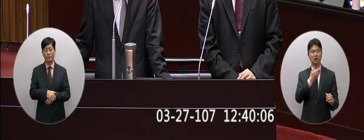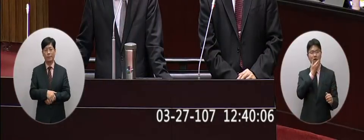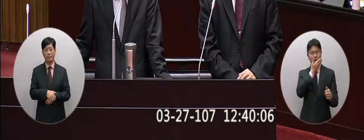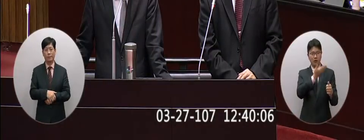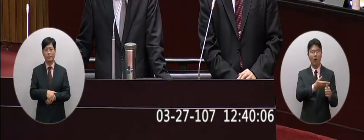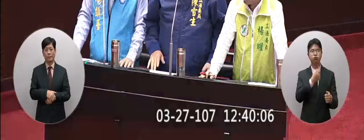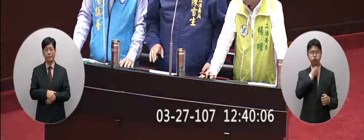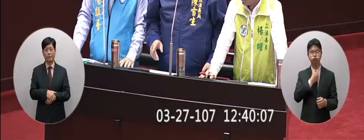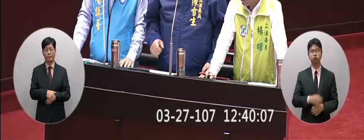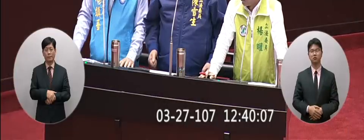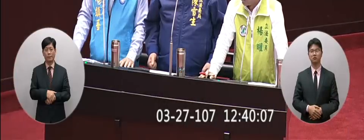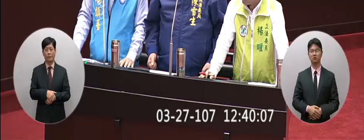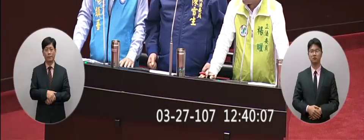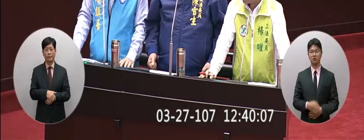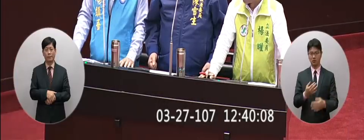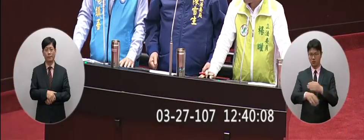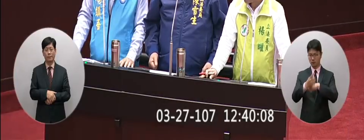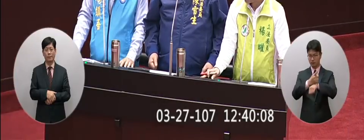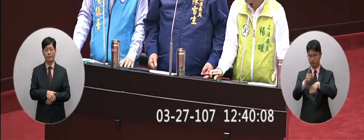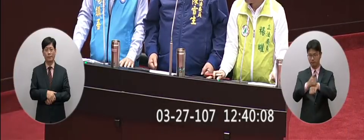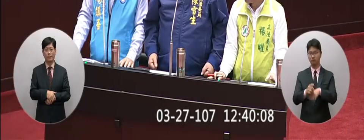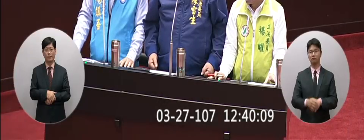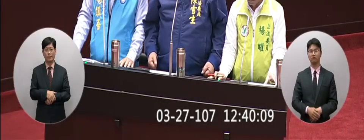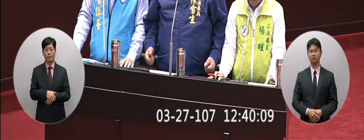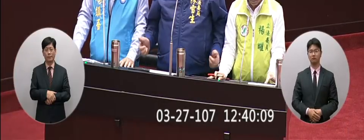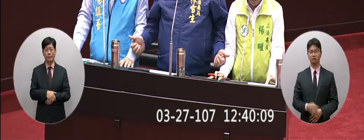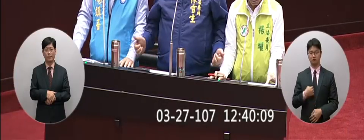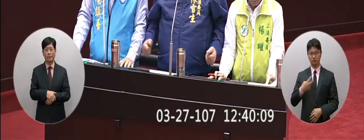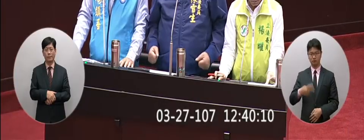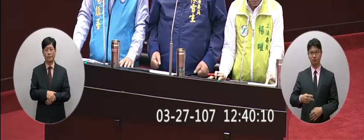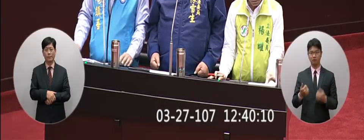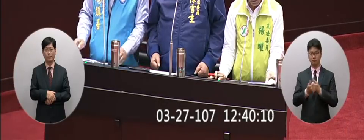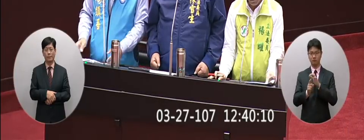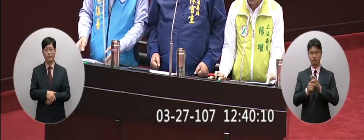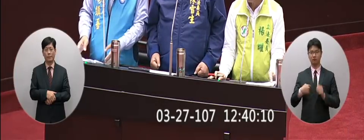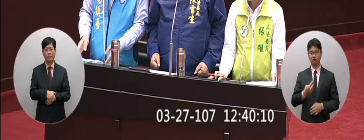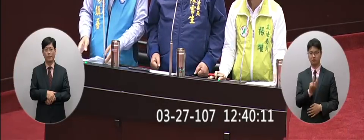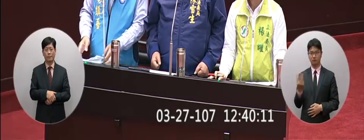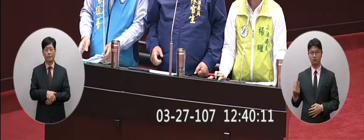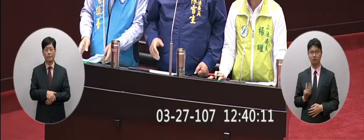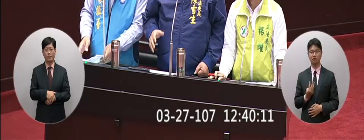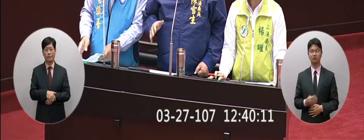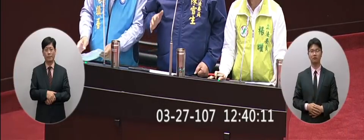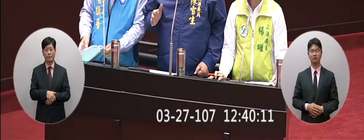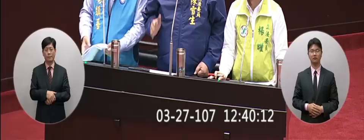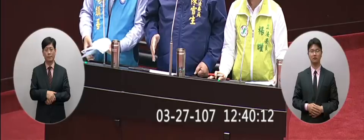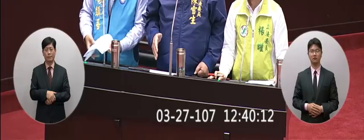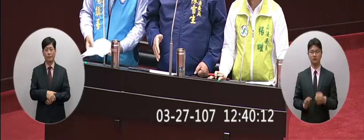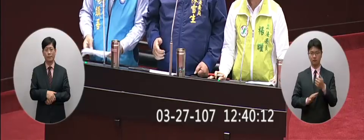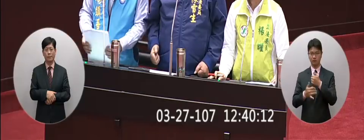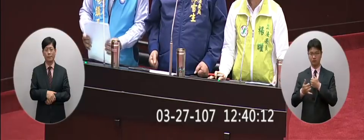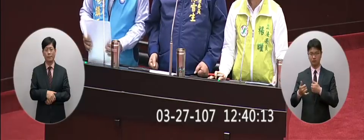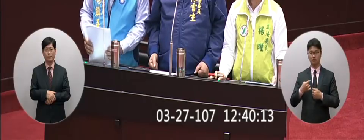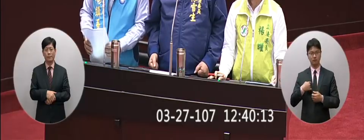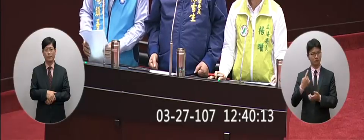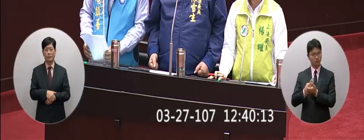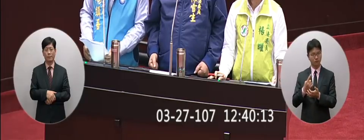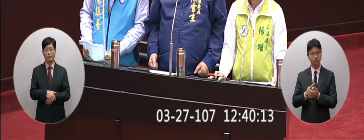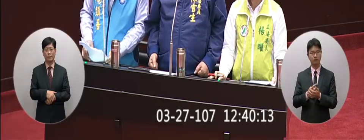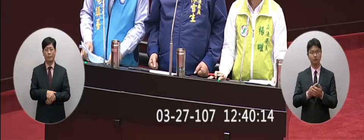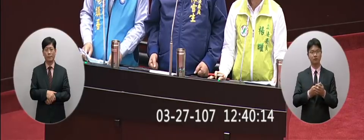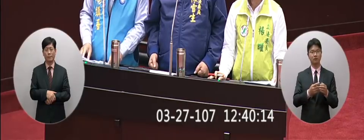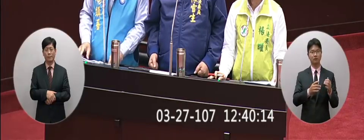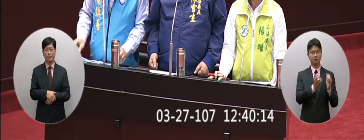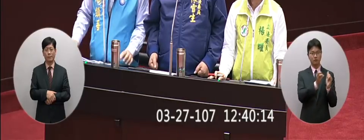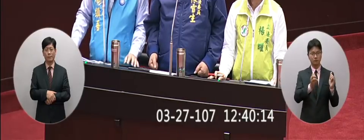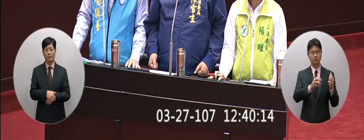检讨。 一分钟的时间哈。 是。 本席代表我们三位委员啦、啊，我们每一次啊离岛的委员